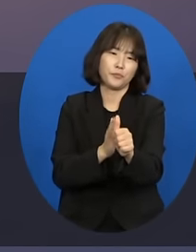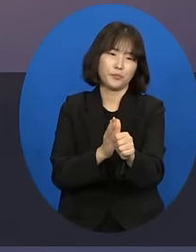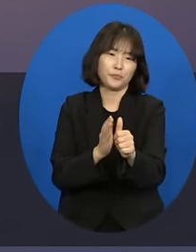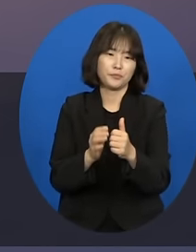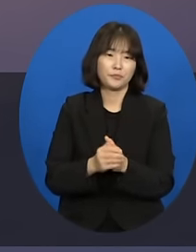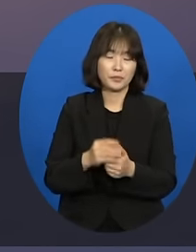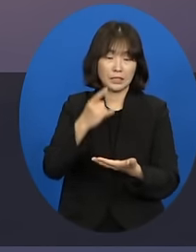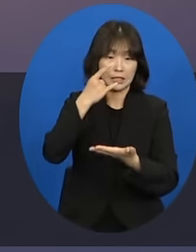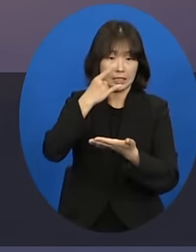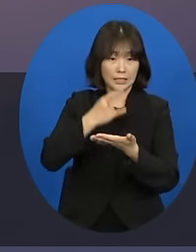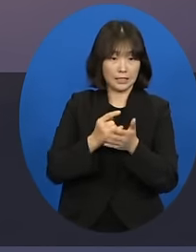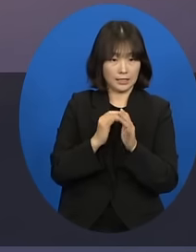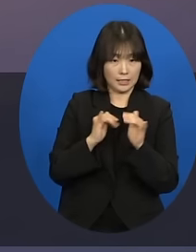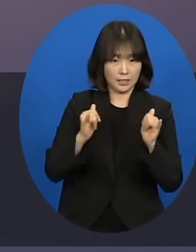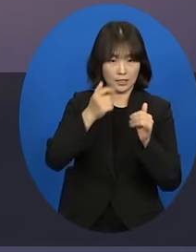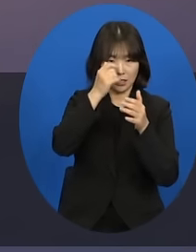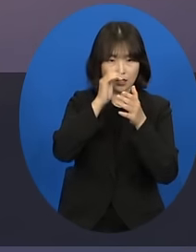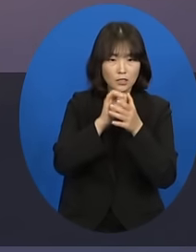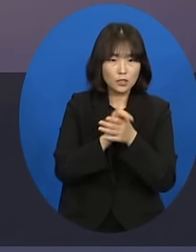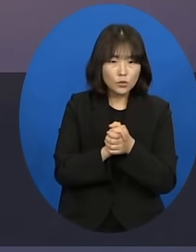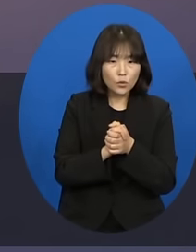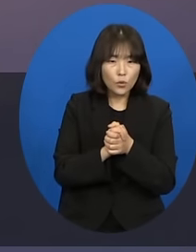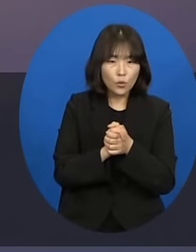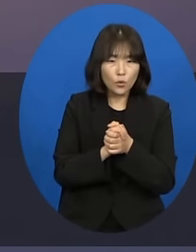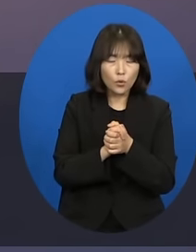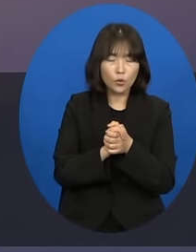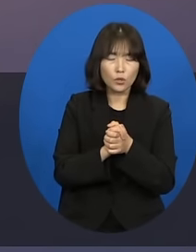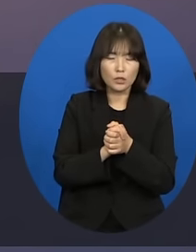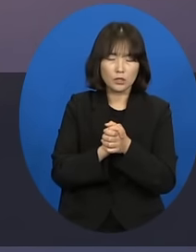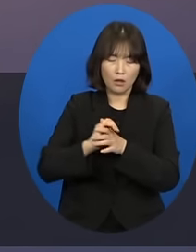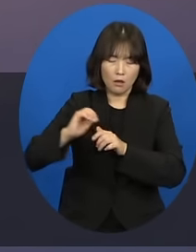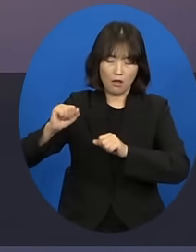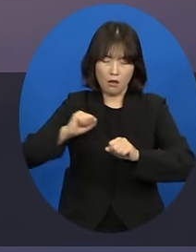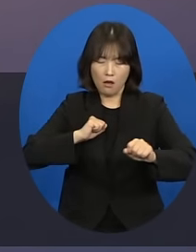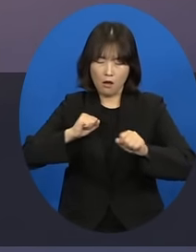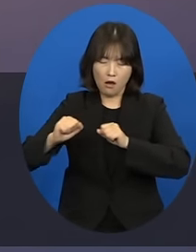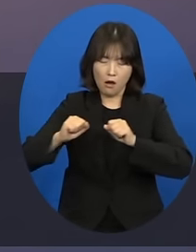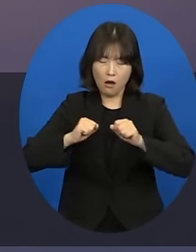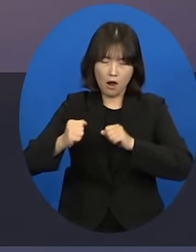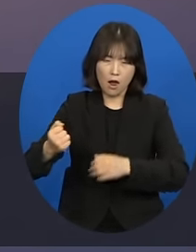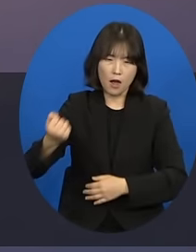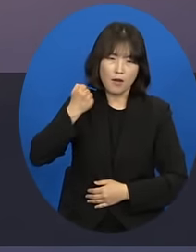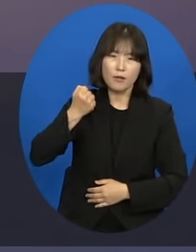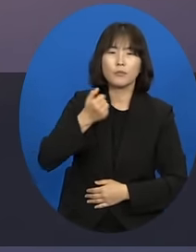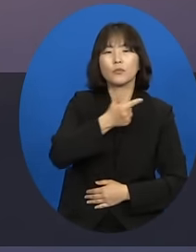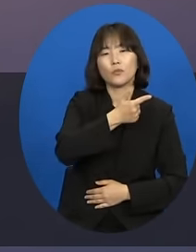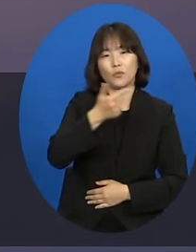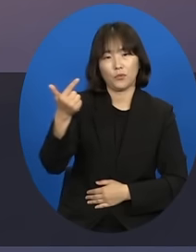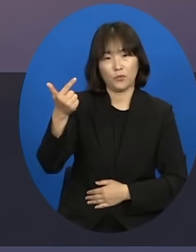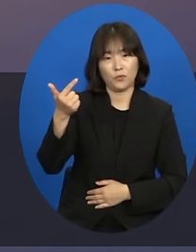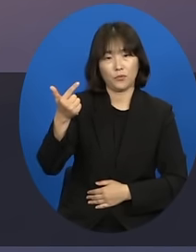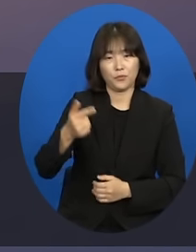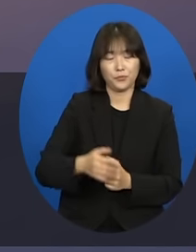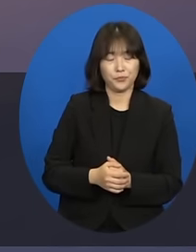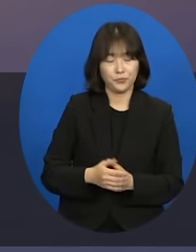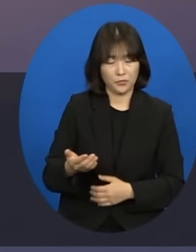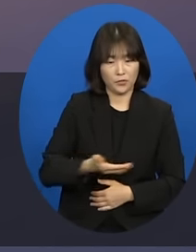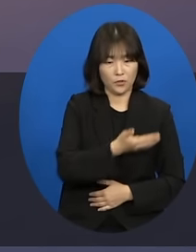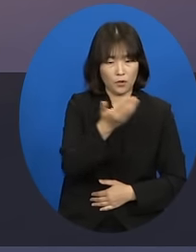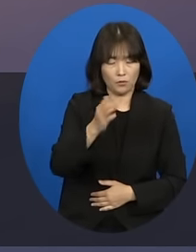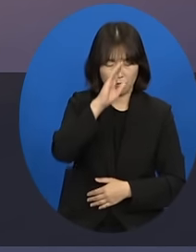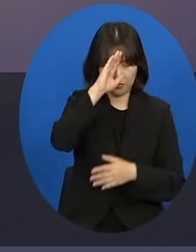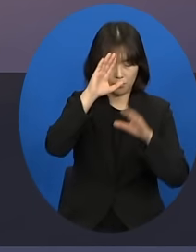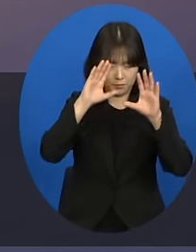의인의 기도는 능력이 역사하는 힘이 크다라고 말하고 있습니다. 여러분은 낫게 될